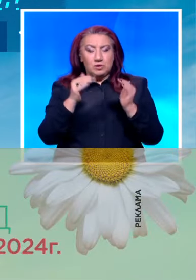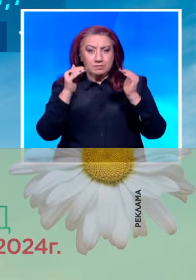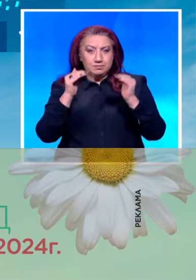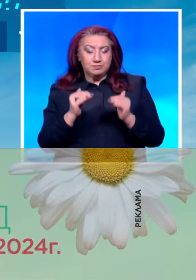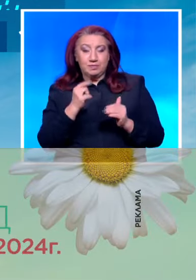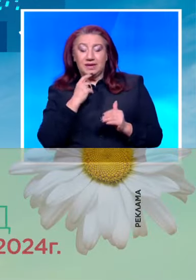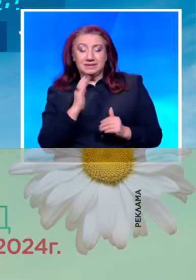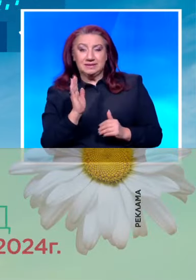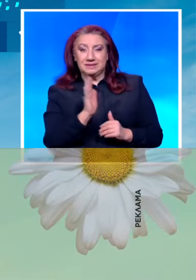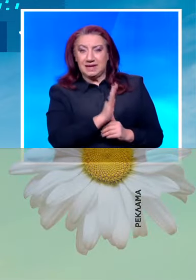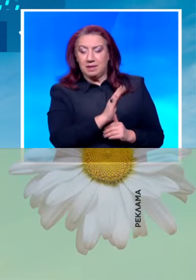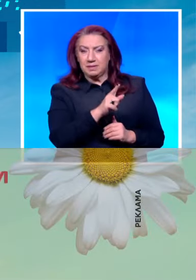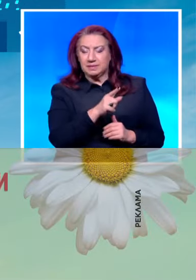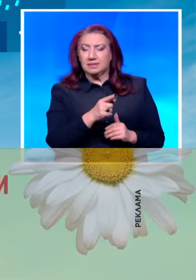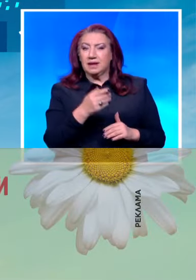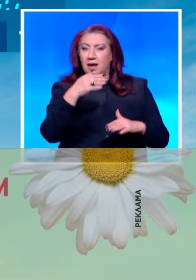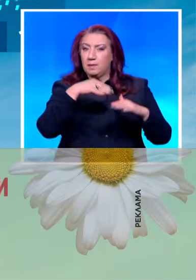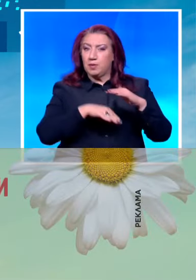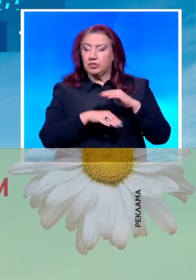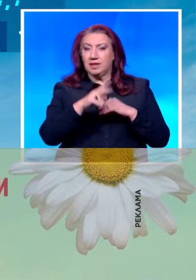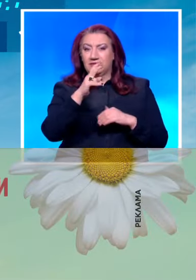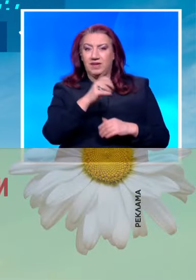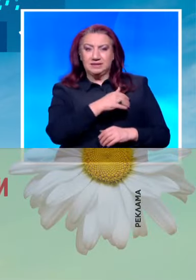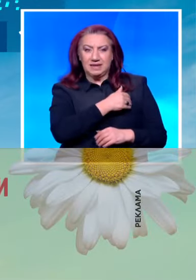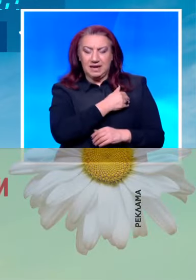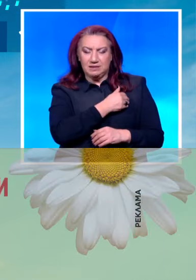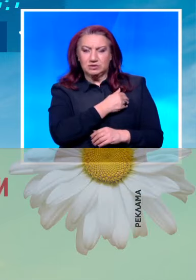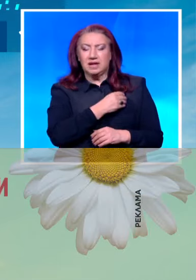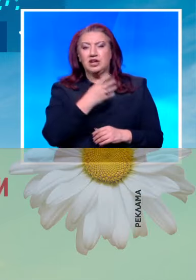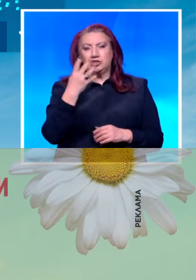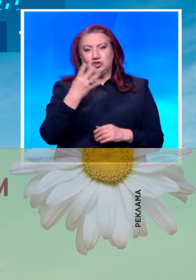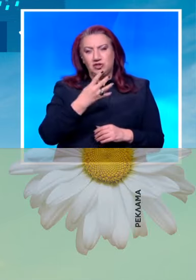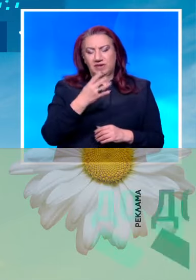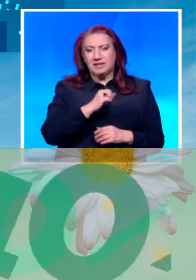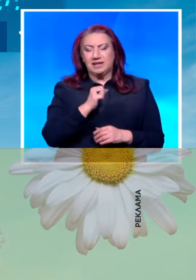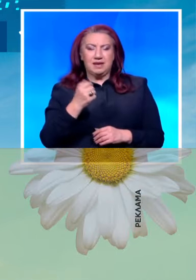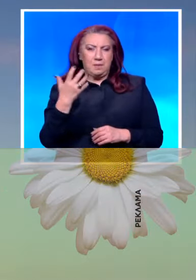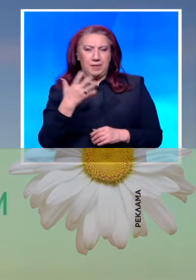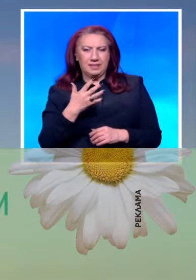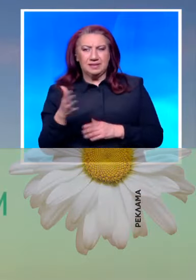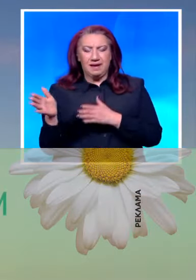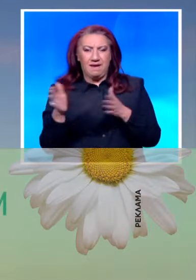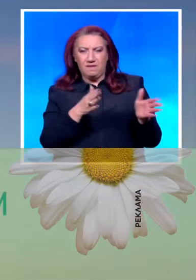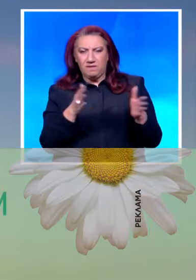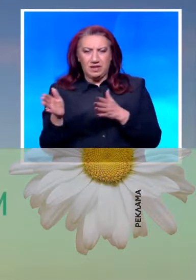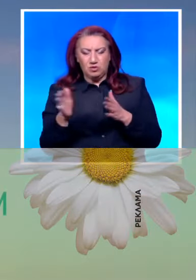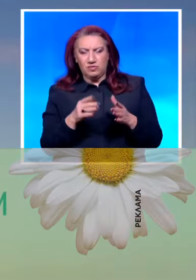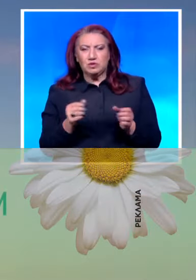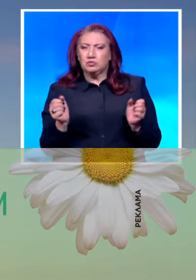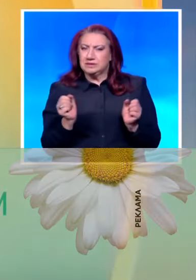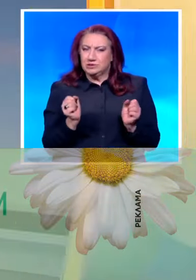западните райони там ще остават под 20° в четвъртък и в петък ще бъде ветровито и застудяването ще